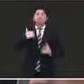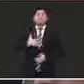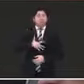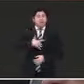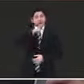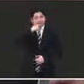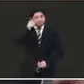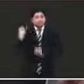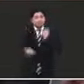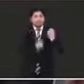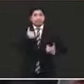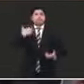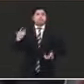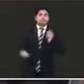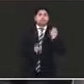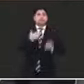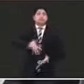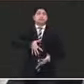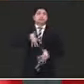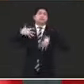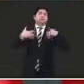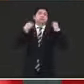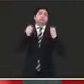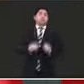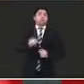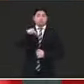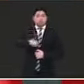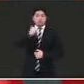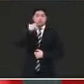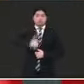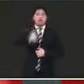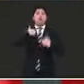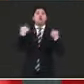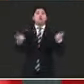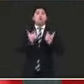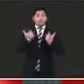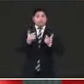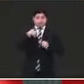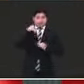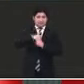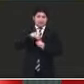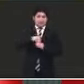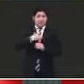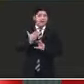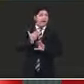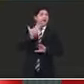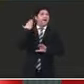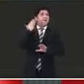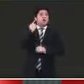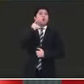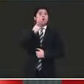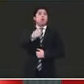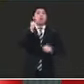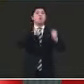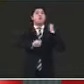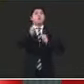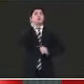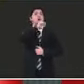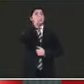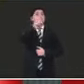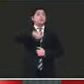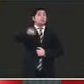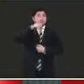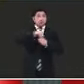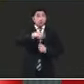tazeliyor bugün kabine toplantımızın hemen öncesinde üniversitelerimizin